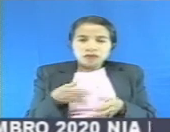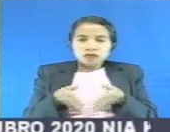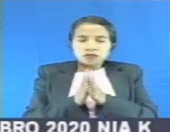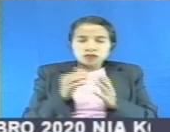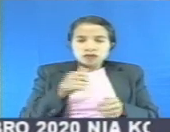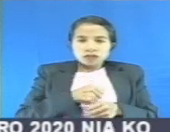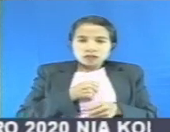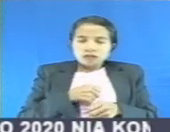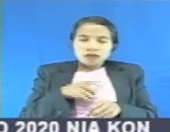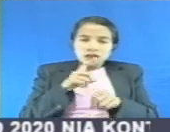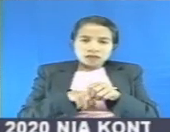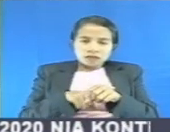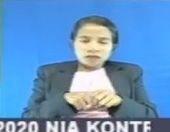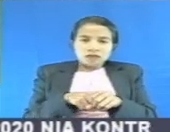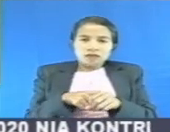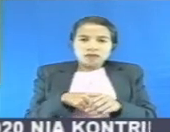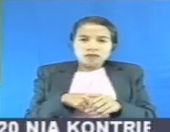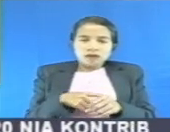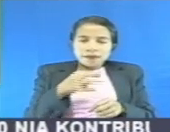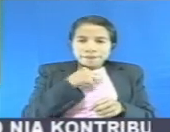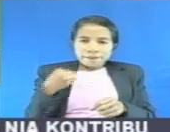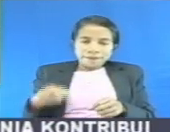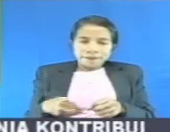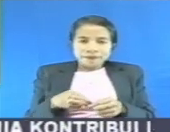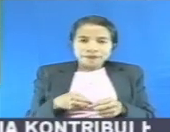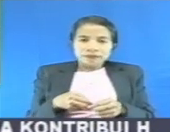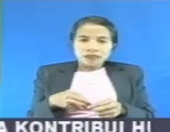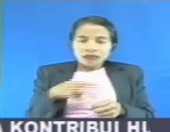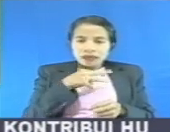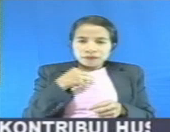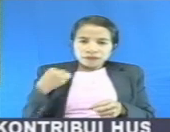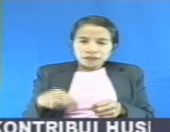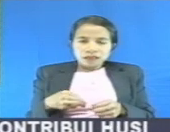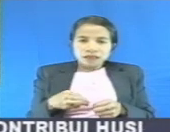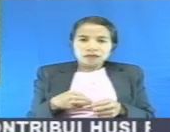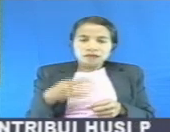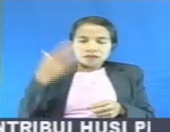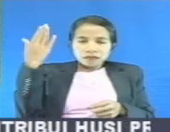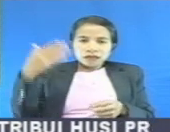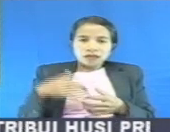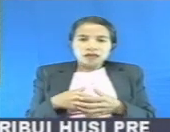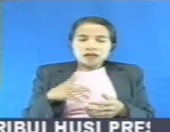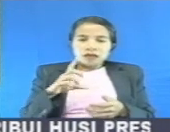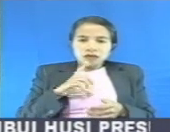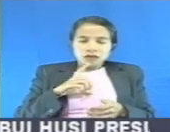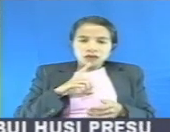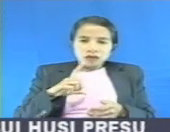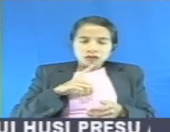karto tiha tempo neba madre, ami madre bo ba batas, kasi los padres madre